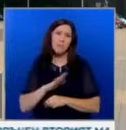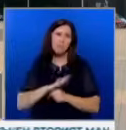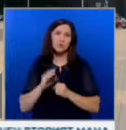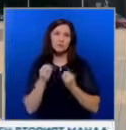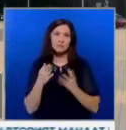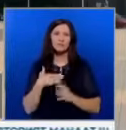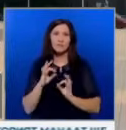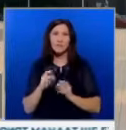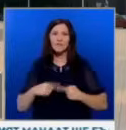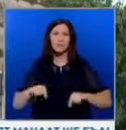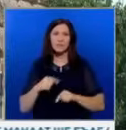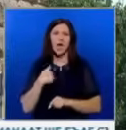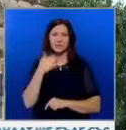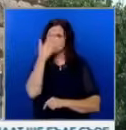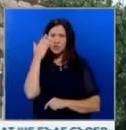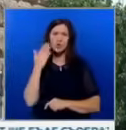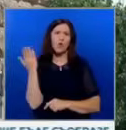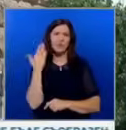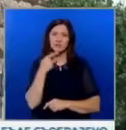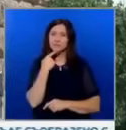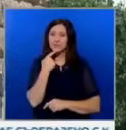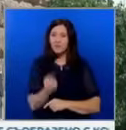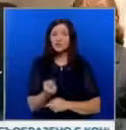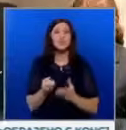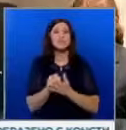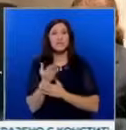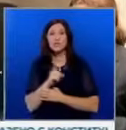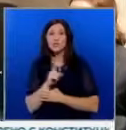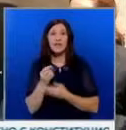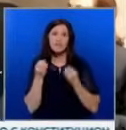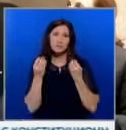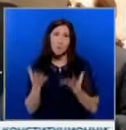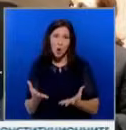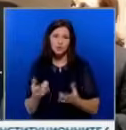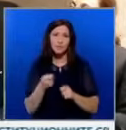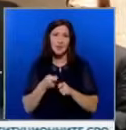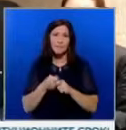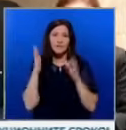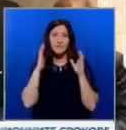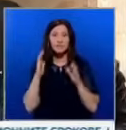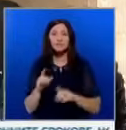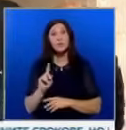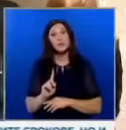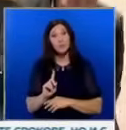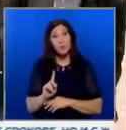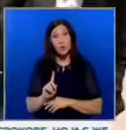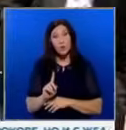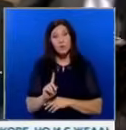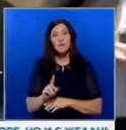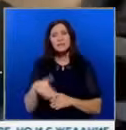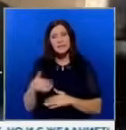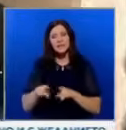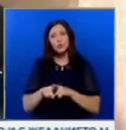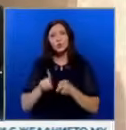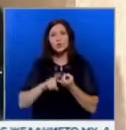Аз мисля, че ние сме заявили отдавна, че с Възраждане е невъзможно да направим правителство, но след като